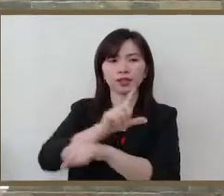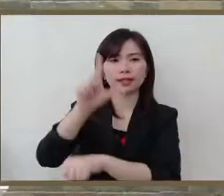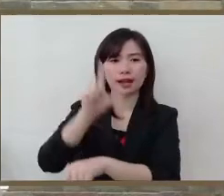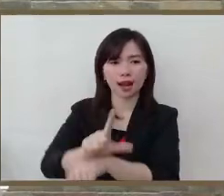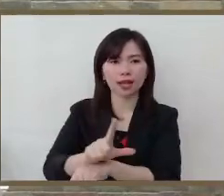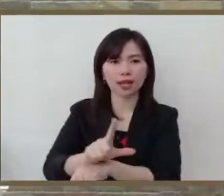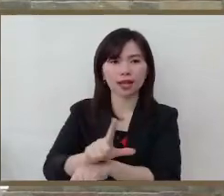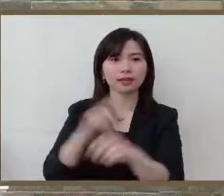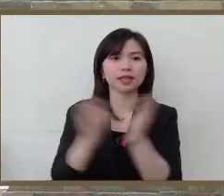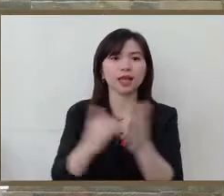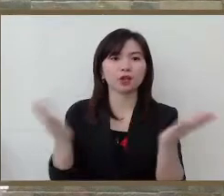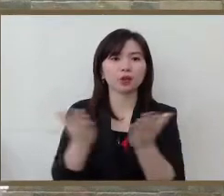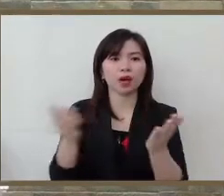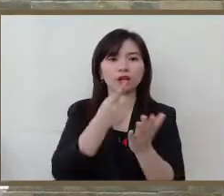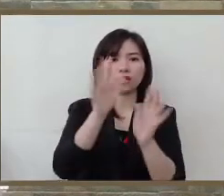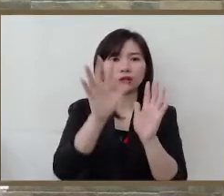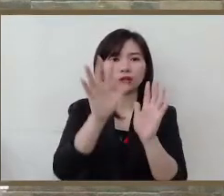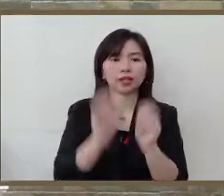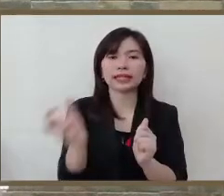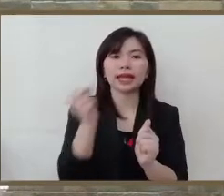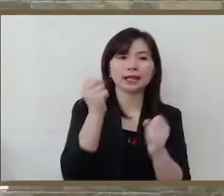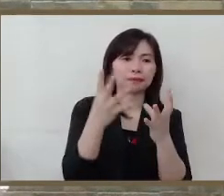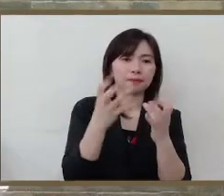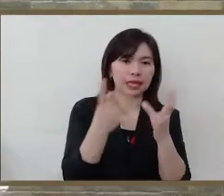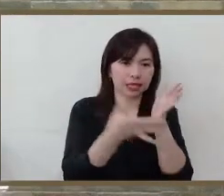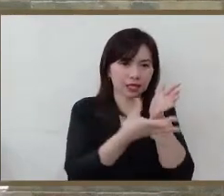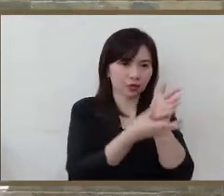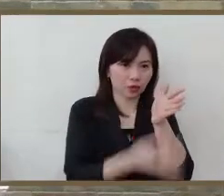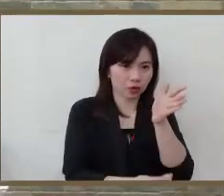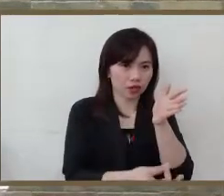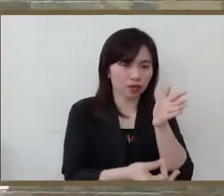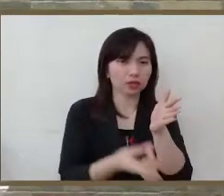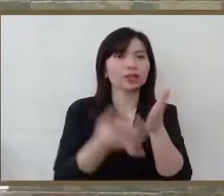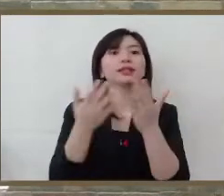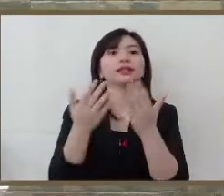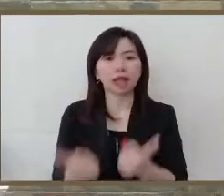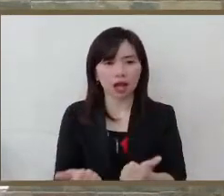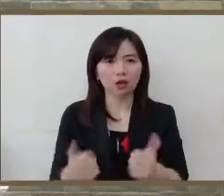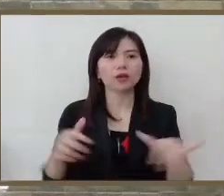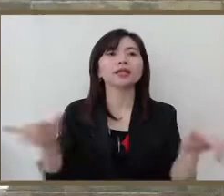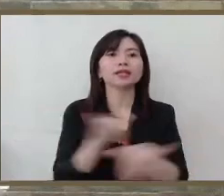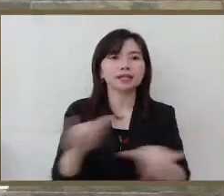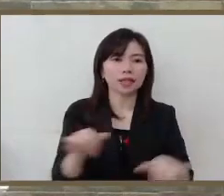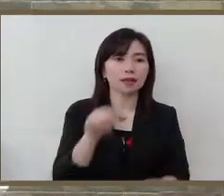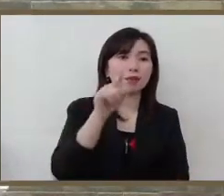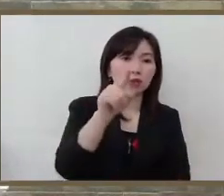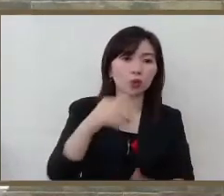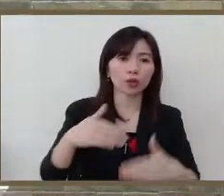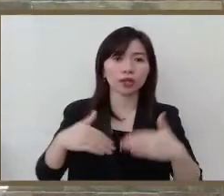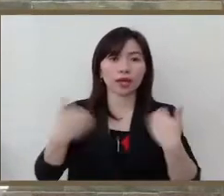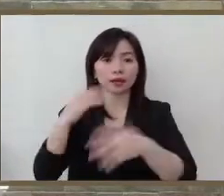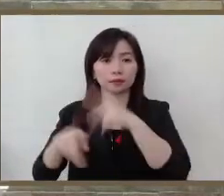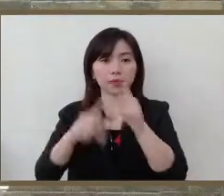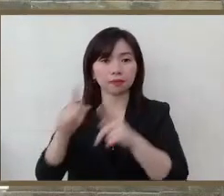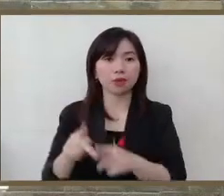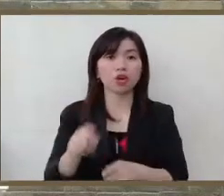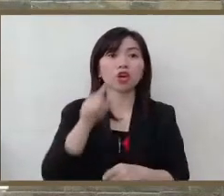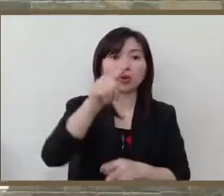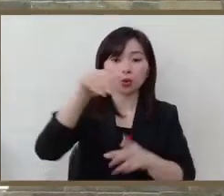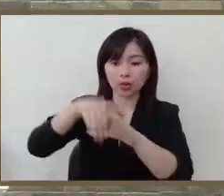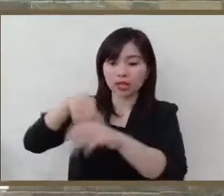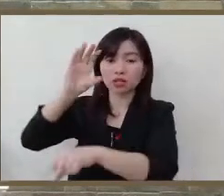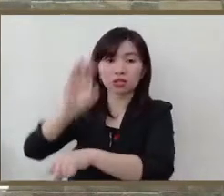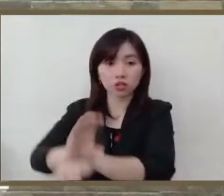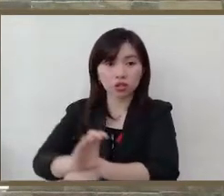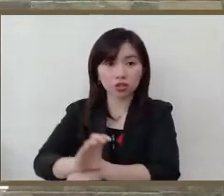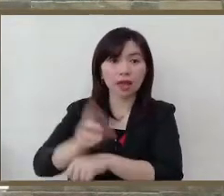ka. Ibig sabihin ko po, nandito ang sikat na oil. Bakit? Dahil